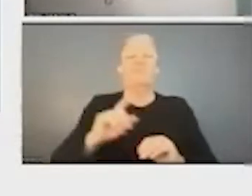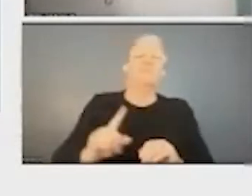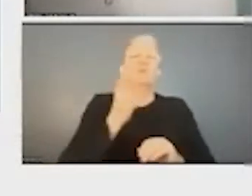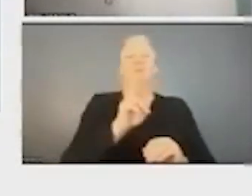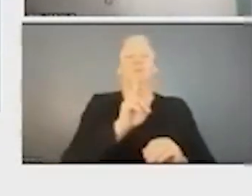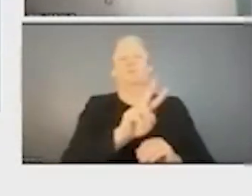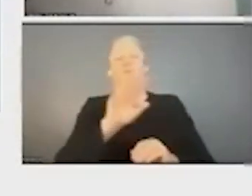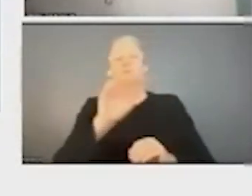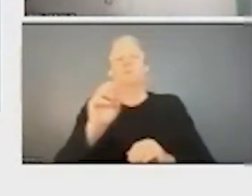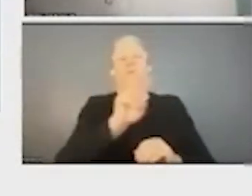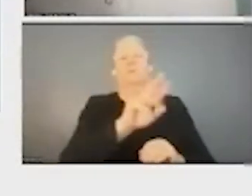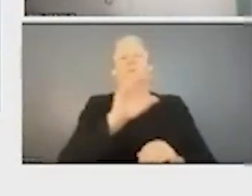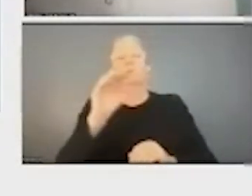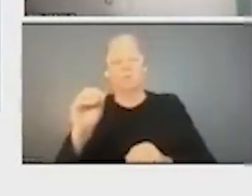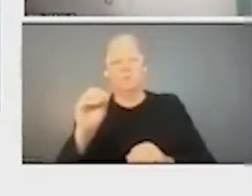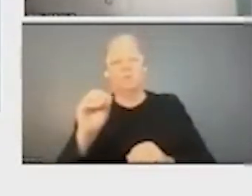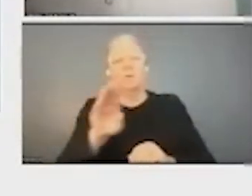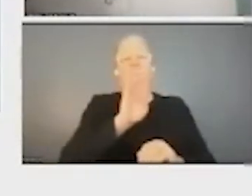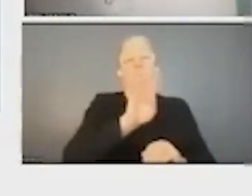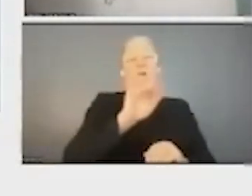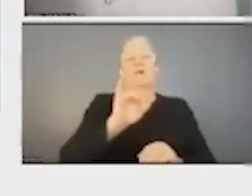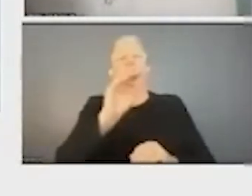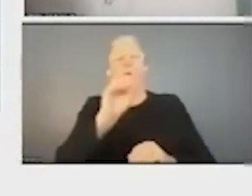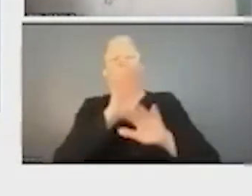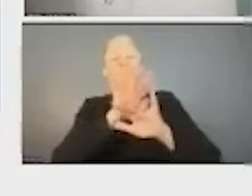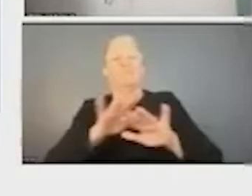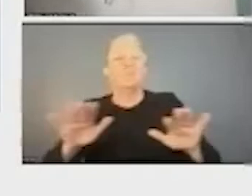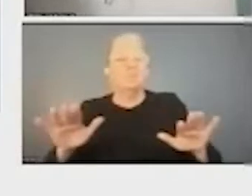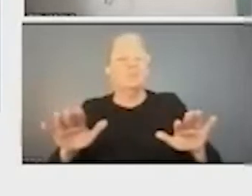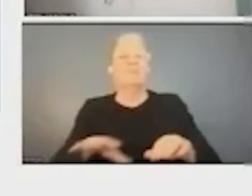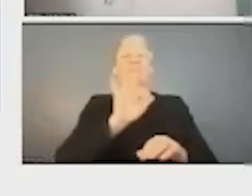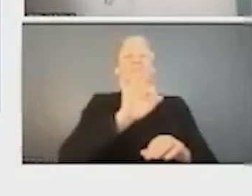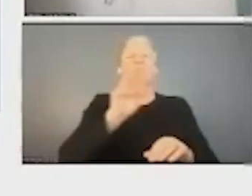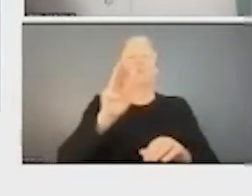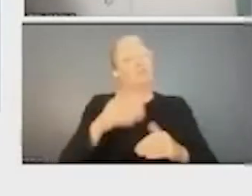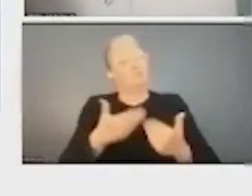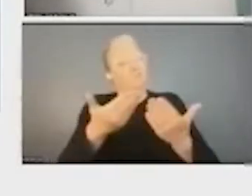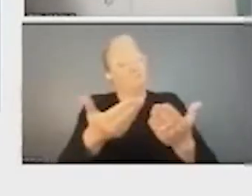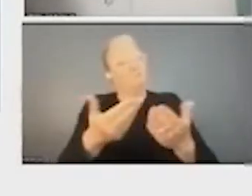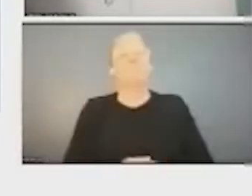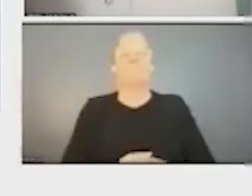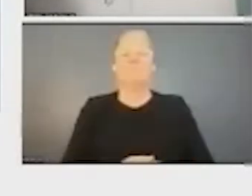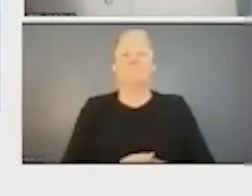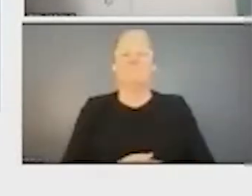2020 شكرا جزيلا نائبة الرئيس تفضلي مشكورة